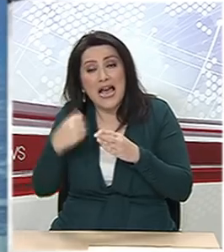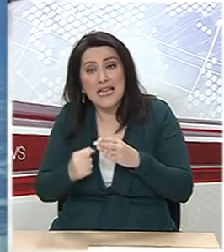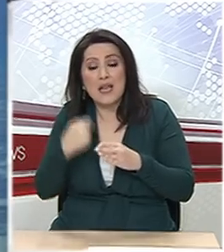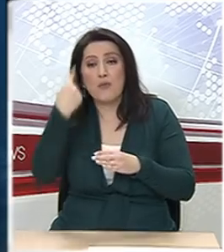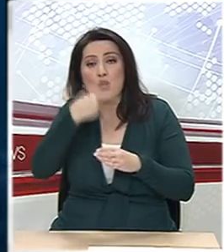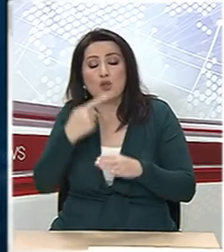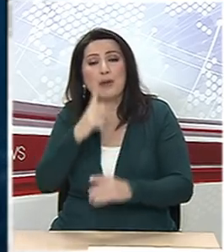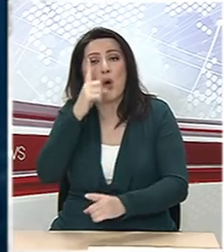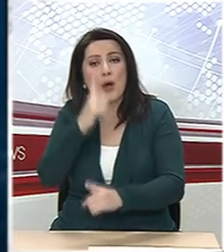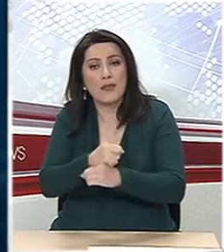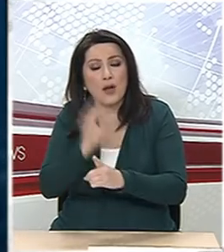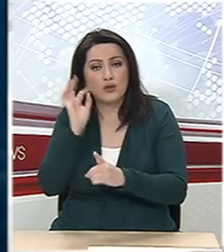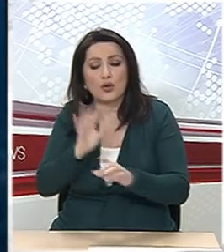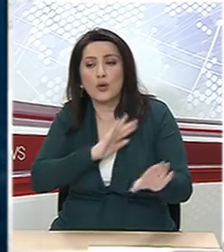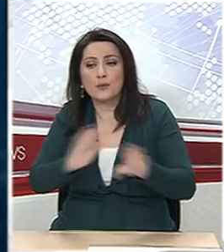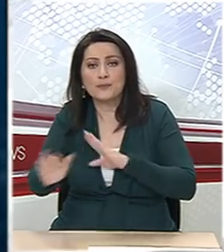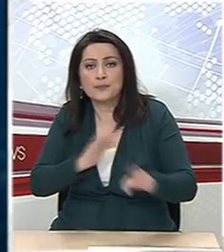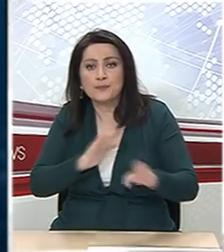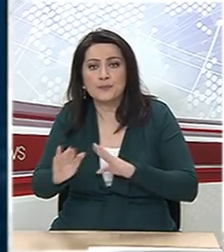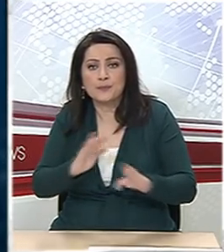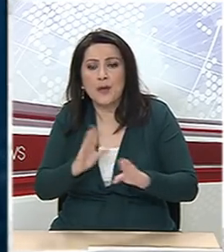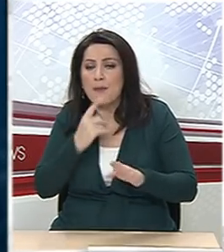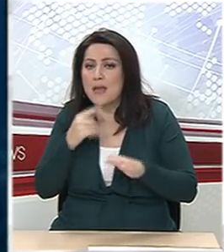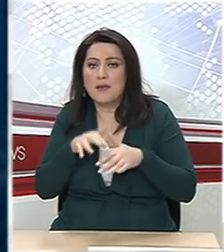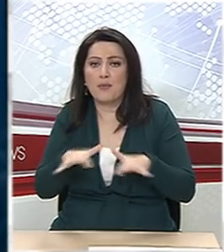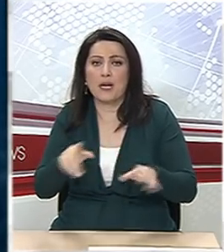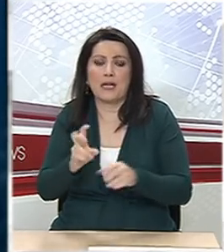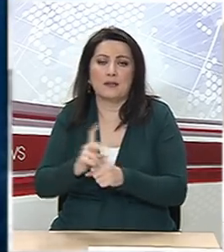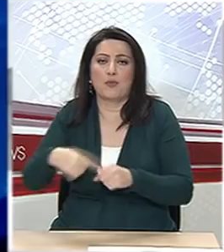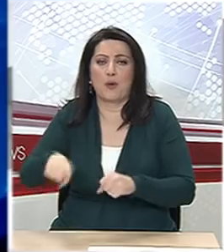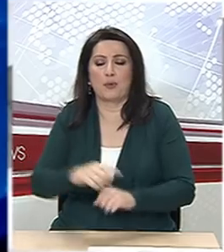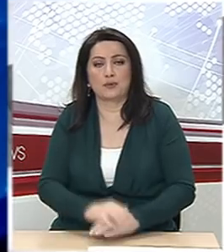για να εξασφαλίσει ότι η βυθισμένη βίλα έχει ελάχιστη επίδραση στα γύρω κοράλια.